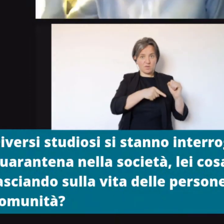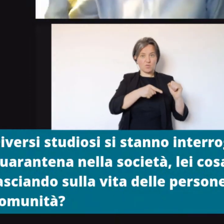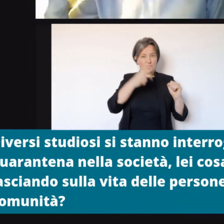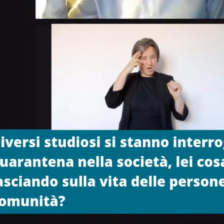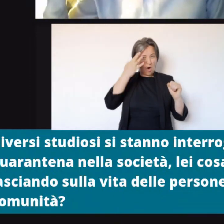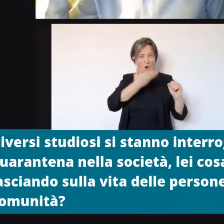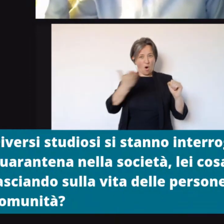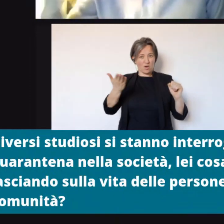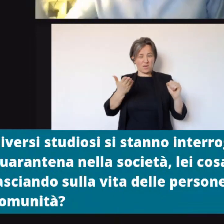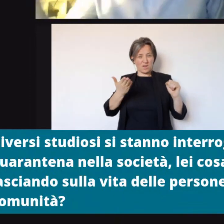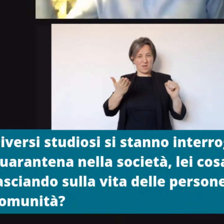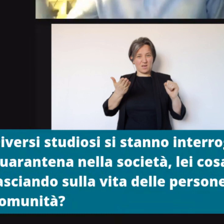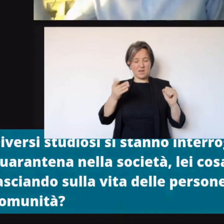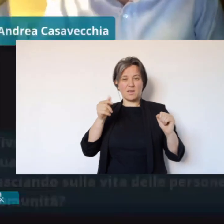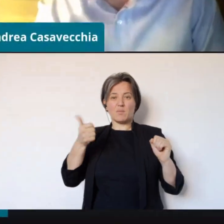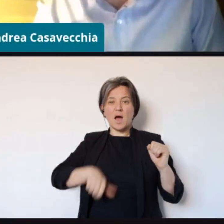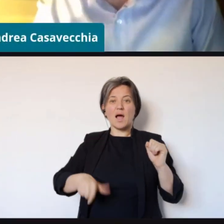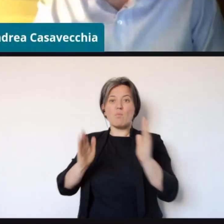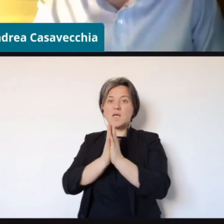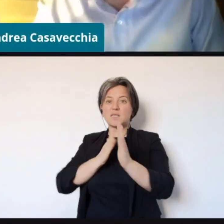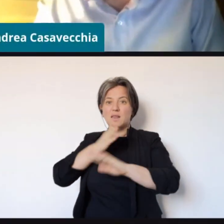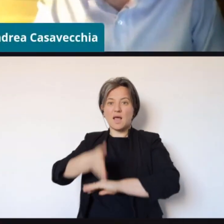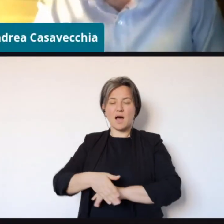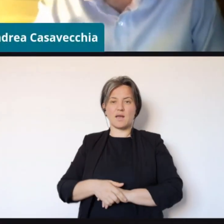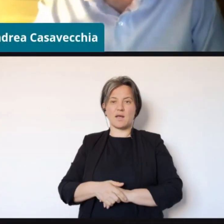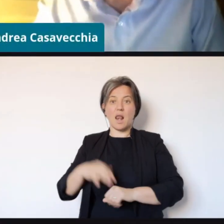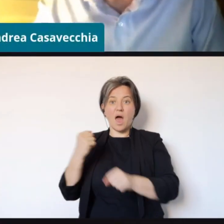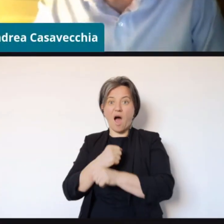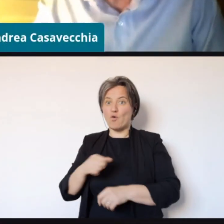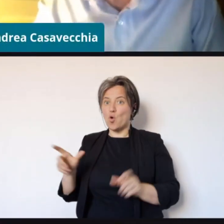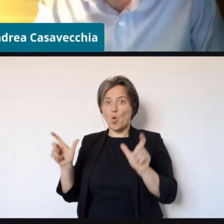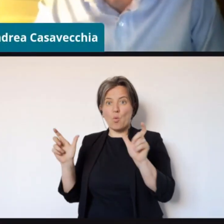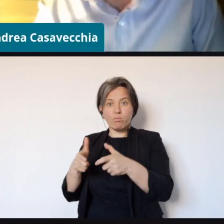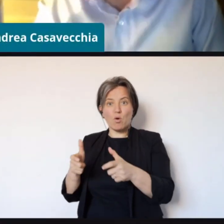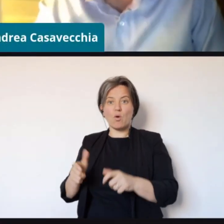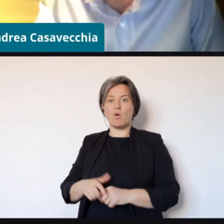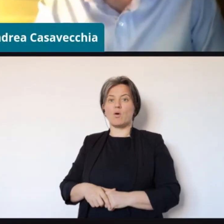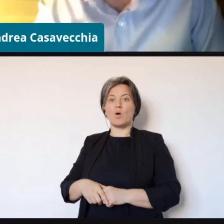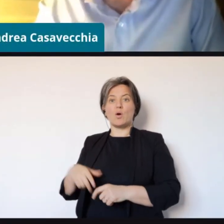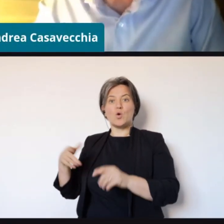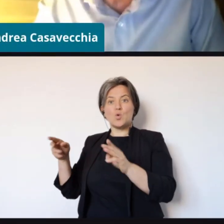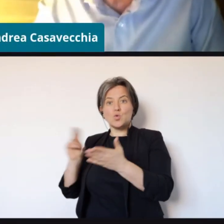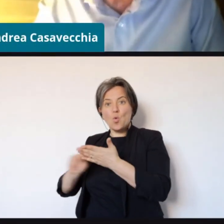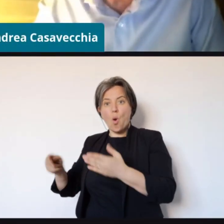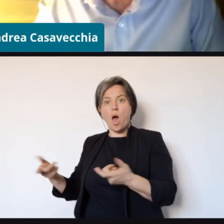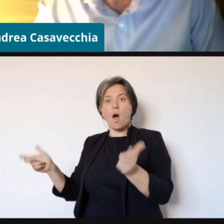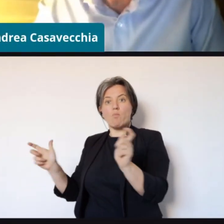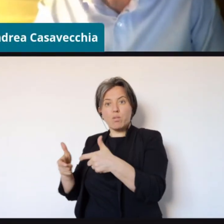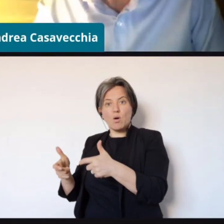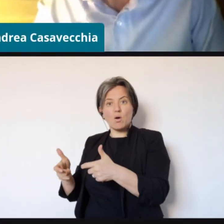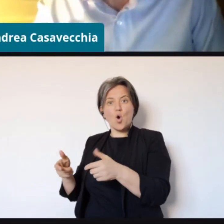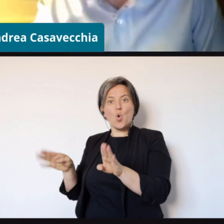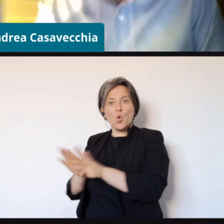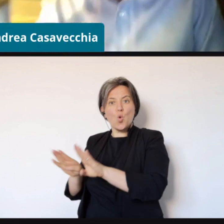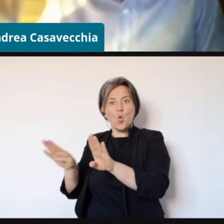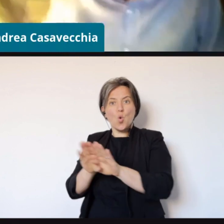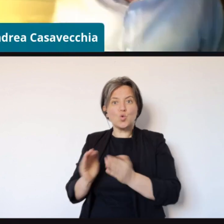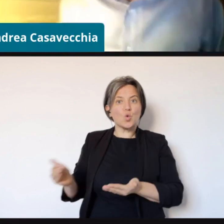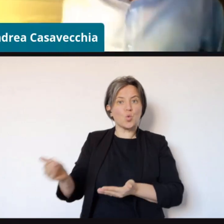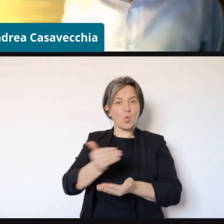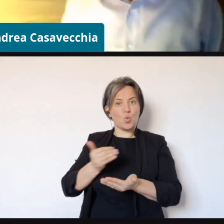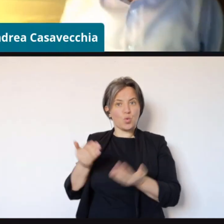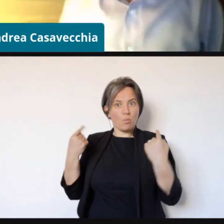che tutti i lavori resteranno chiusi, che le scuole resteranno chiuse, che